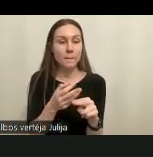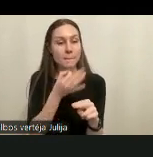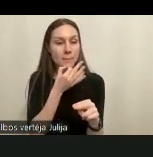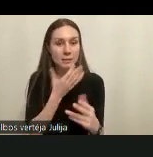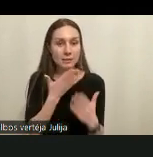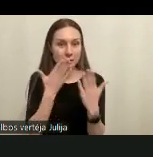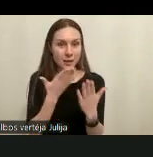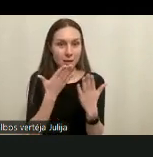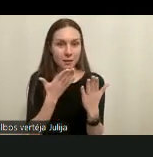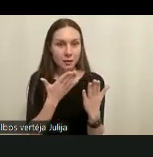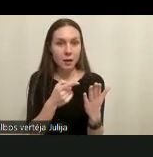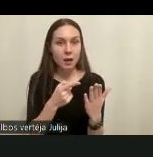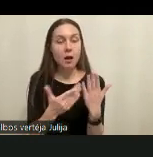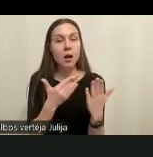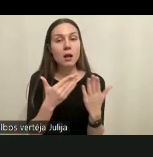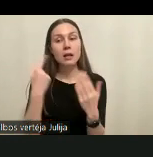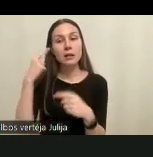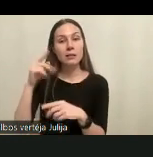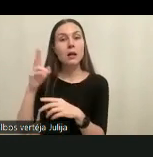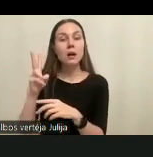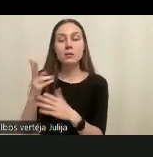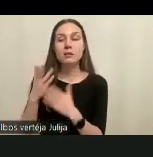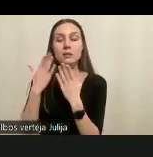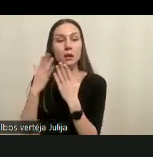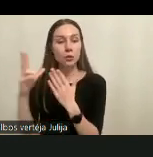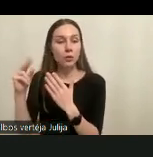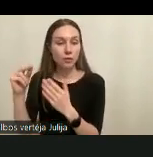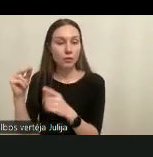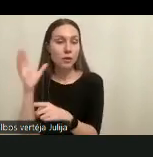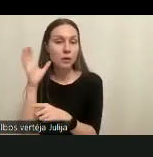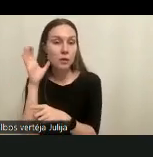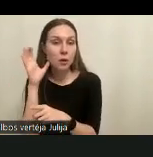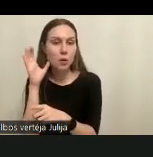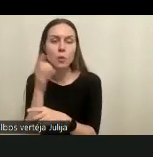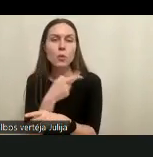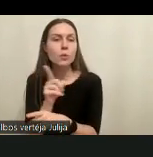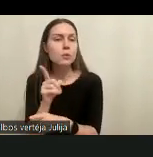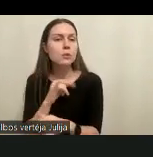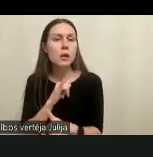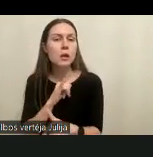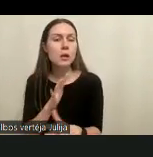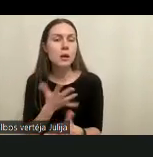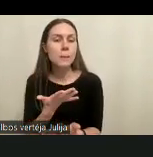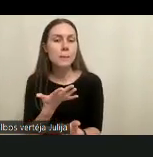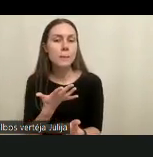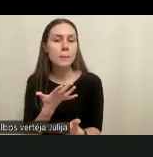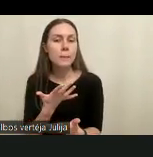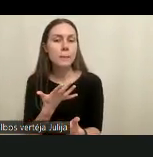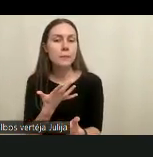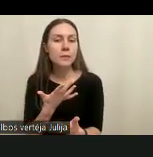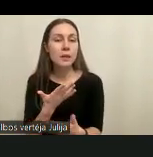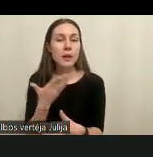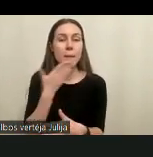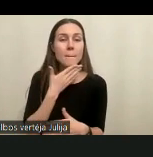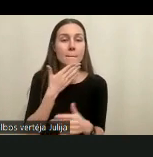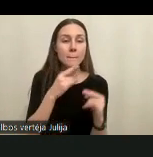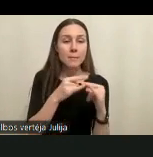kai klausomasi kito skaitant, ką paprastai darote, ar sėdite prie pietų